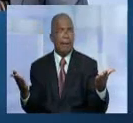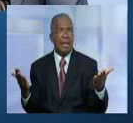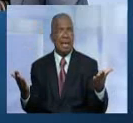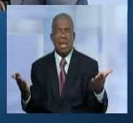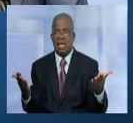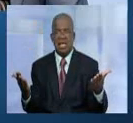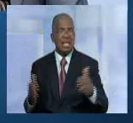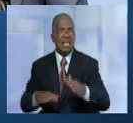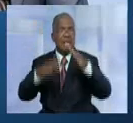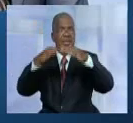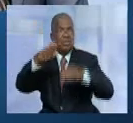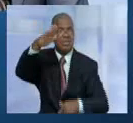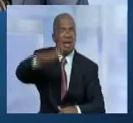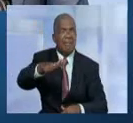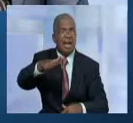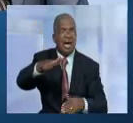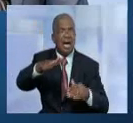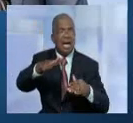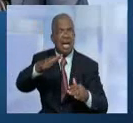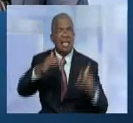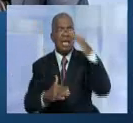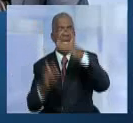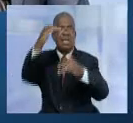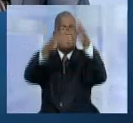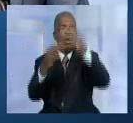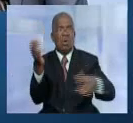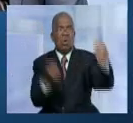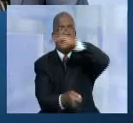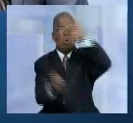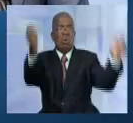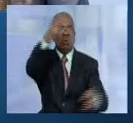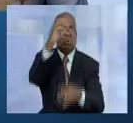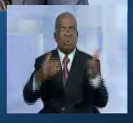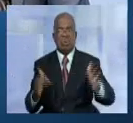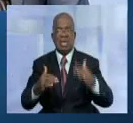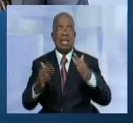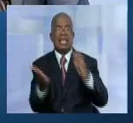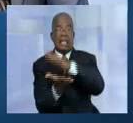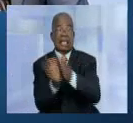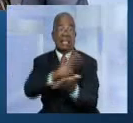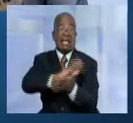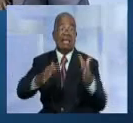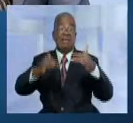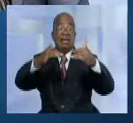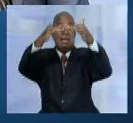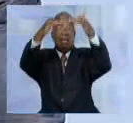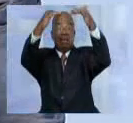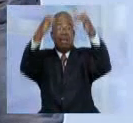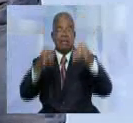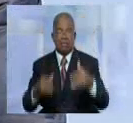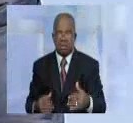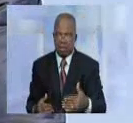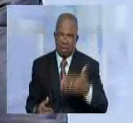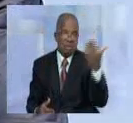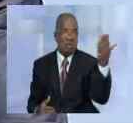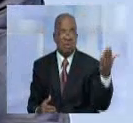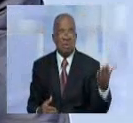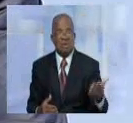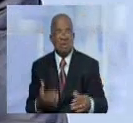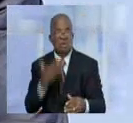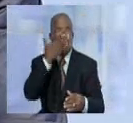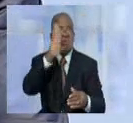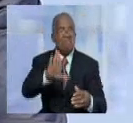des immeubles qui poussent. Oui, il y a aussi les modifications qui sont mal faites. Mais là, ce cas-là, c'est un immeuble de,